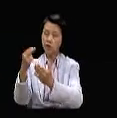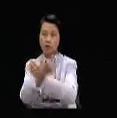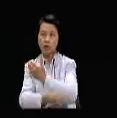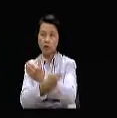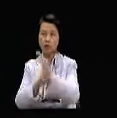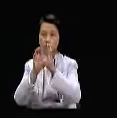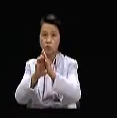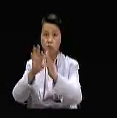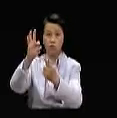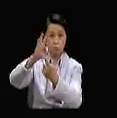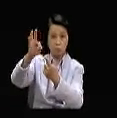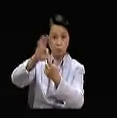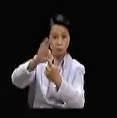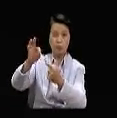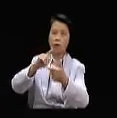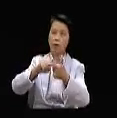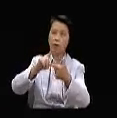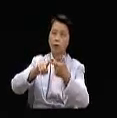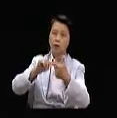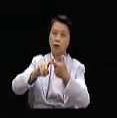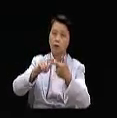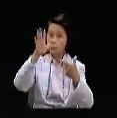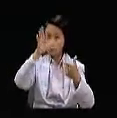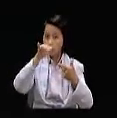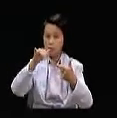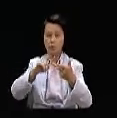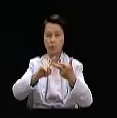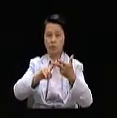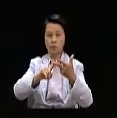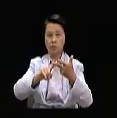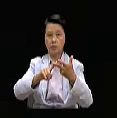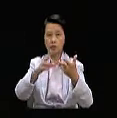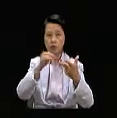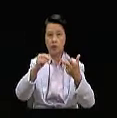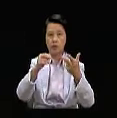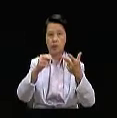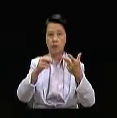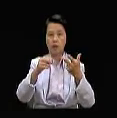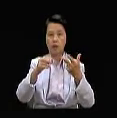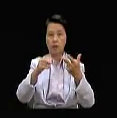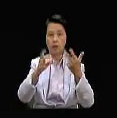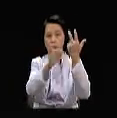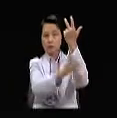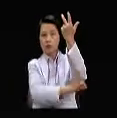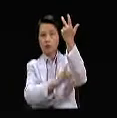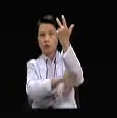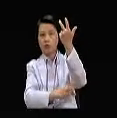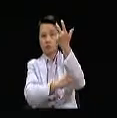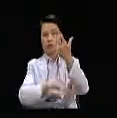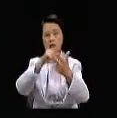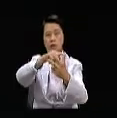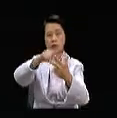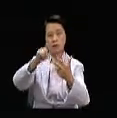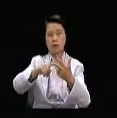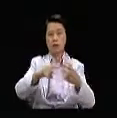umpamanya di pulau Pinang di Melak ke dan juga di negeri sembilan itu kita nah